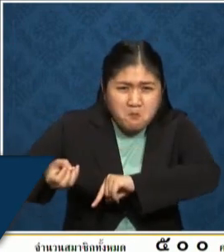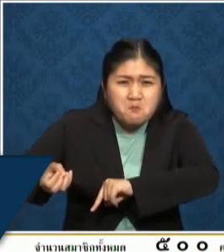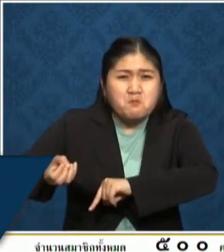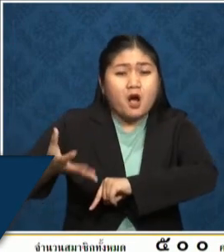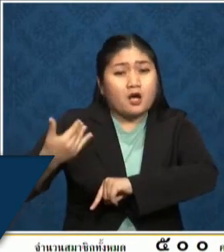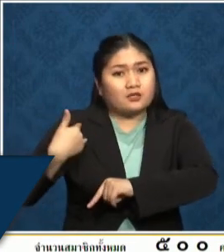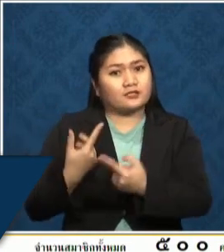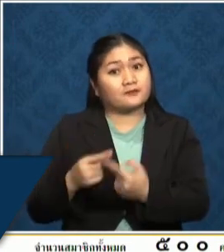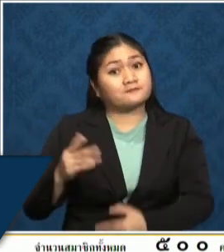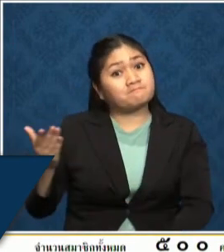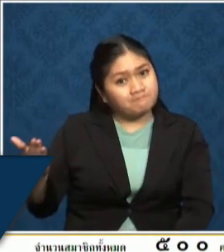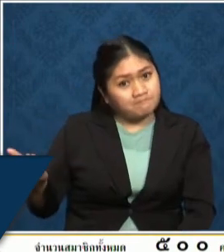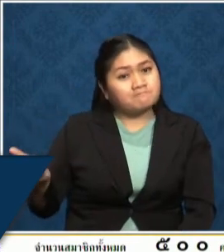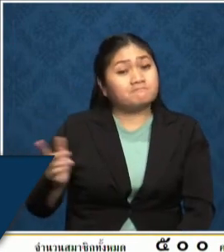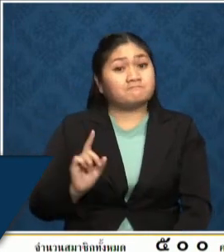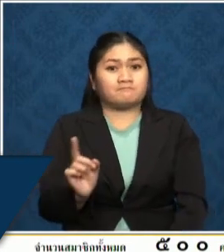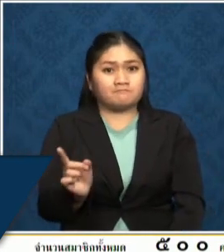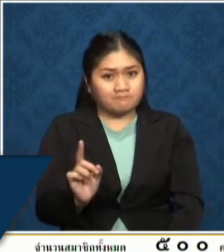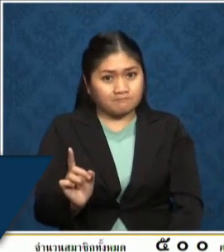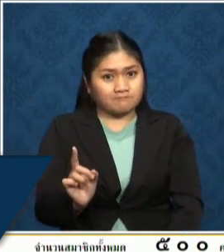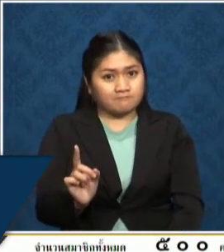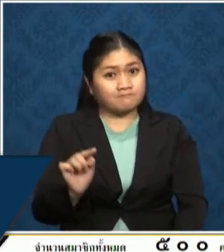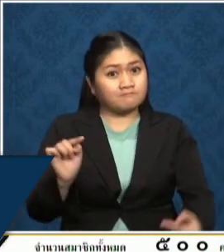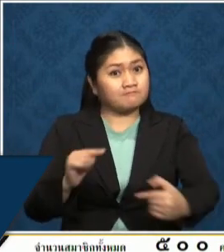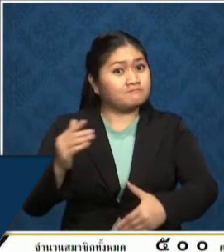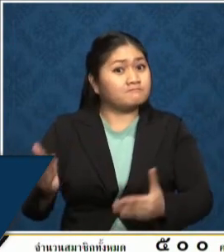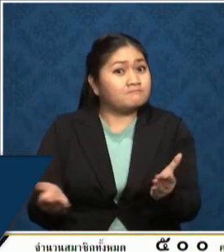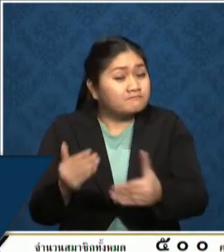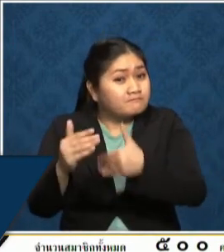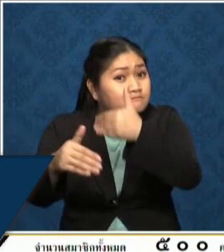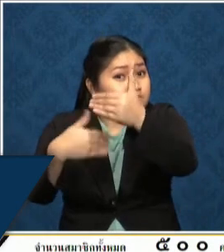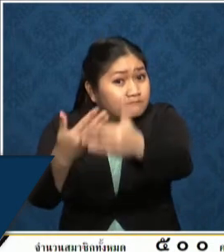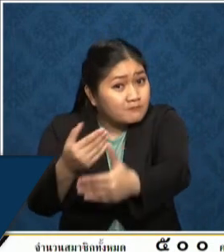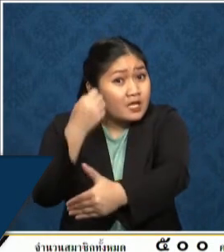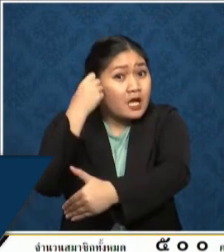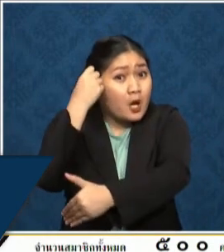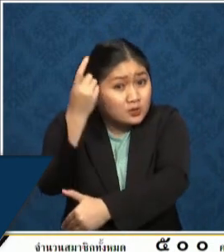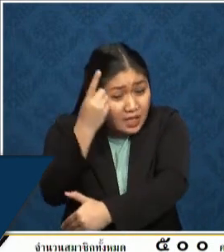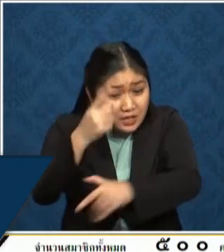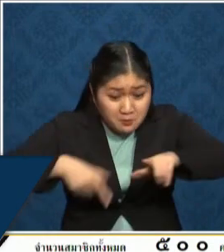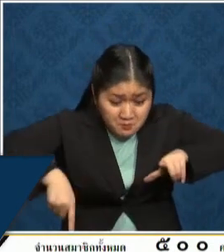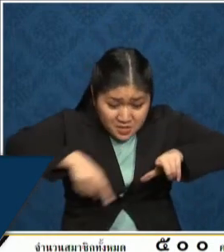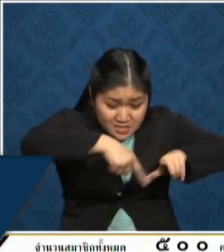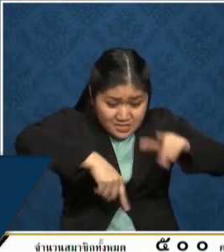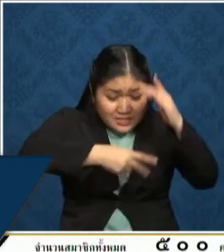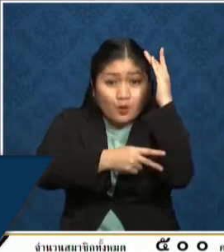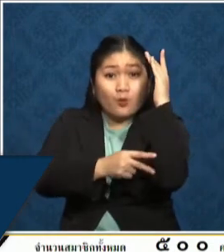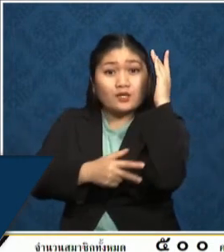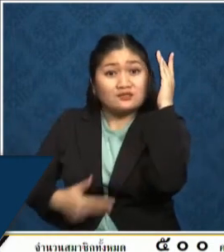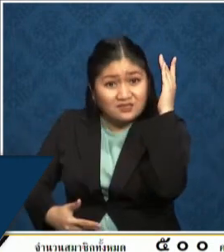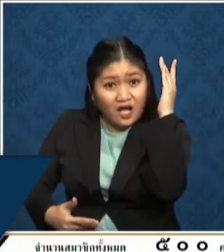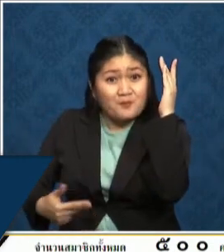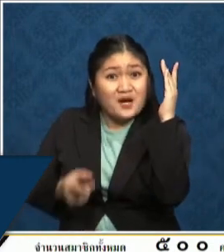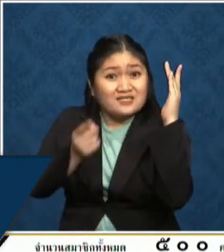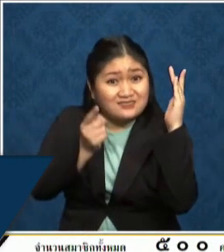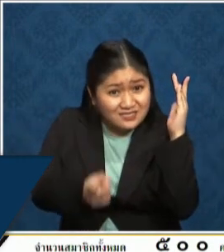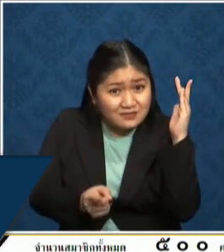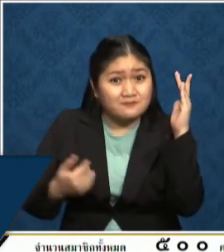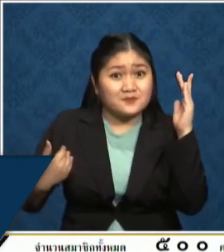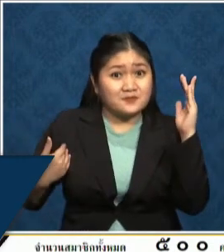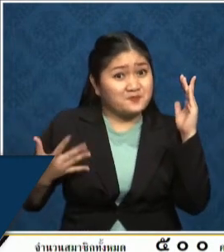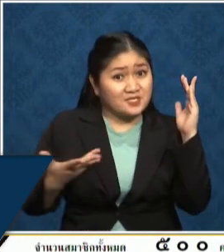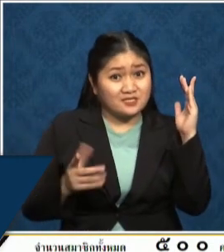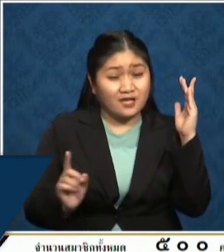มว่าการส่เสริมการพัฒนานั้นนี้เข้าใจบริบทของพืนที่ 3 จัหวดชัแนภาคใ้ จริหรอไม่